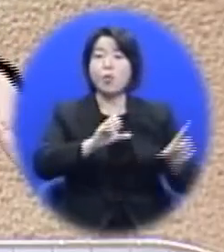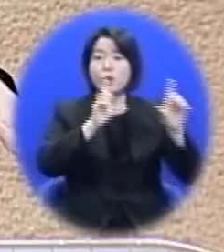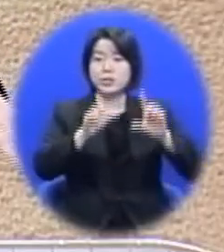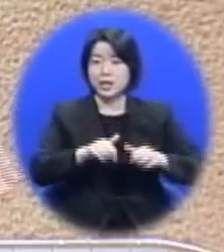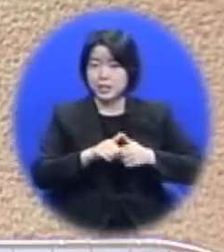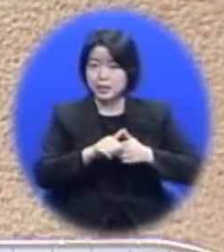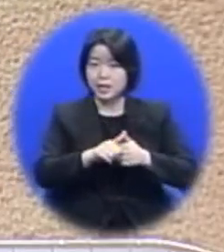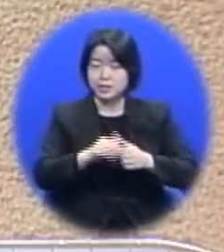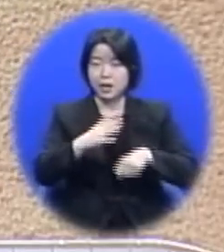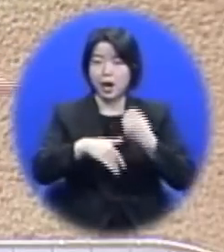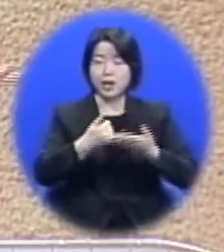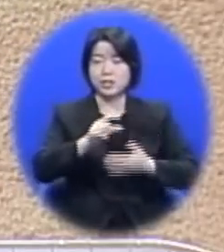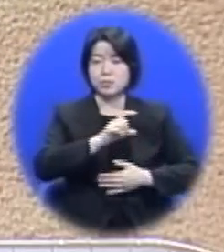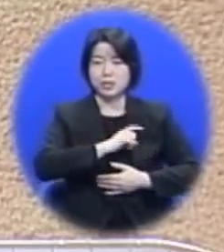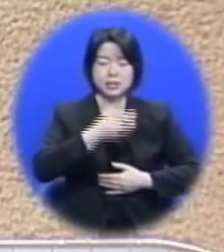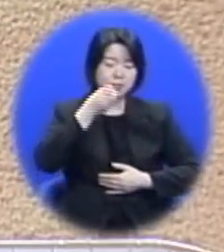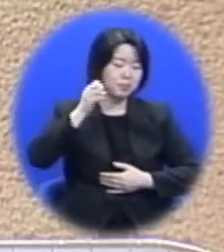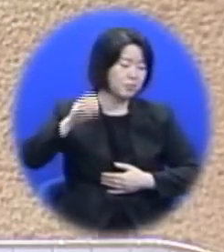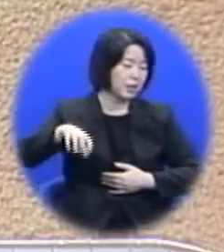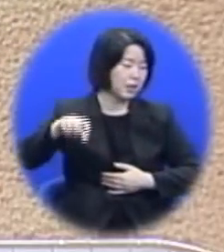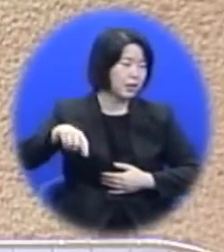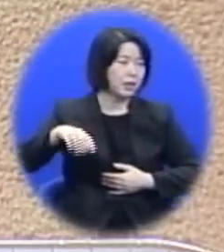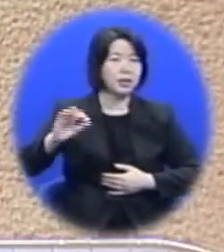이름이 멸시 받으실 수도 있는 거예요.